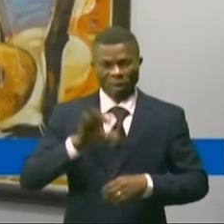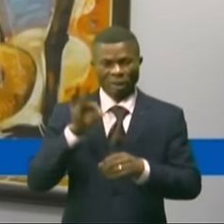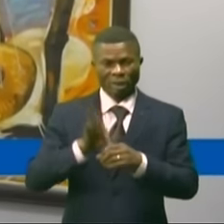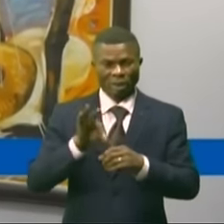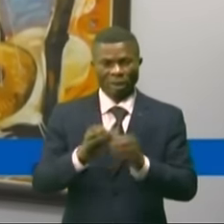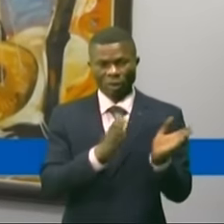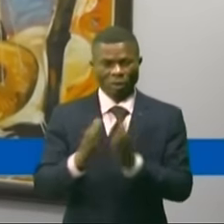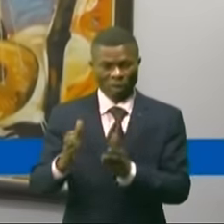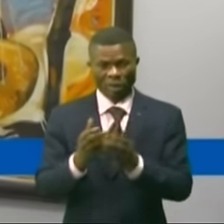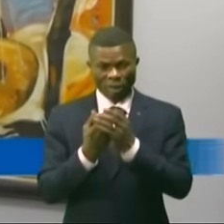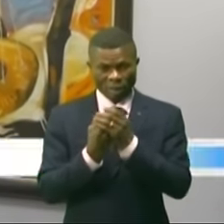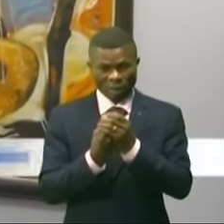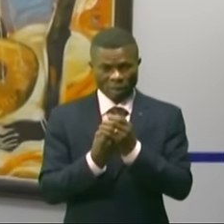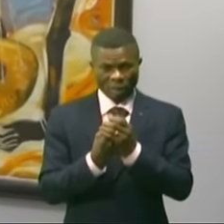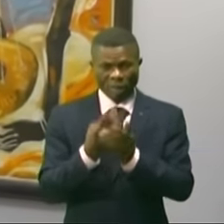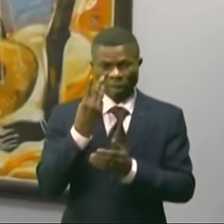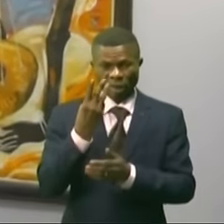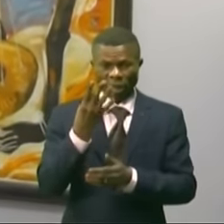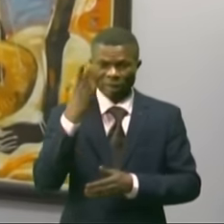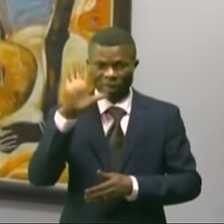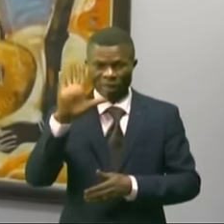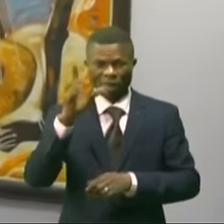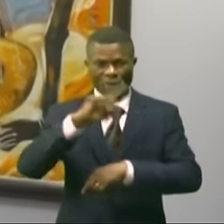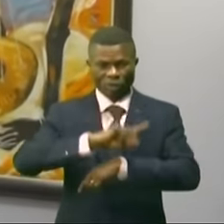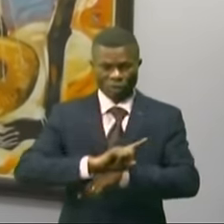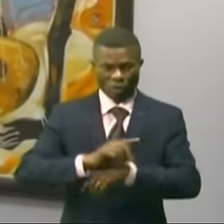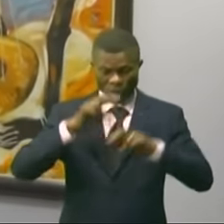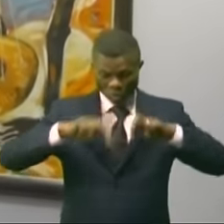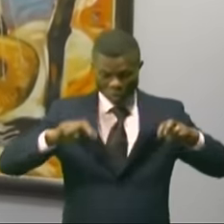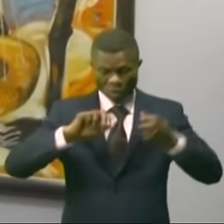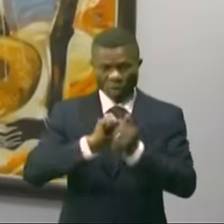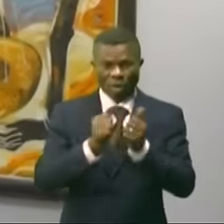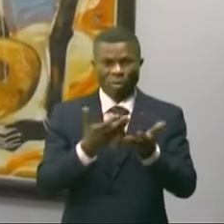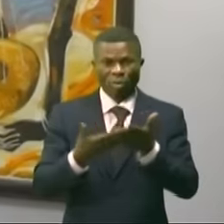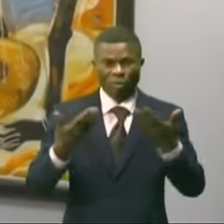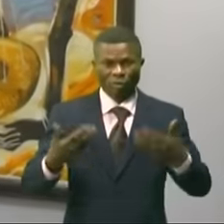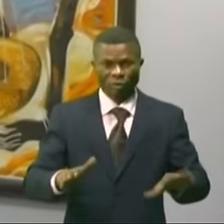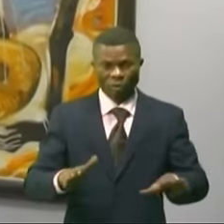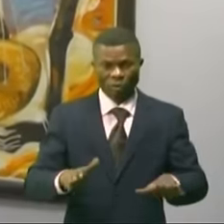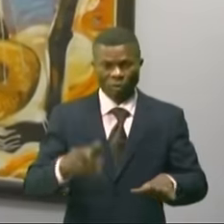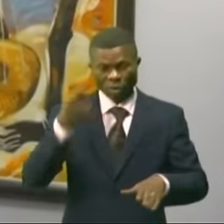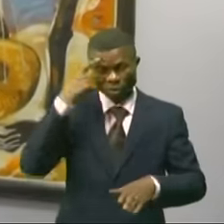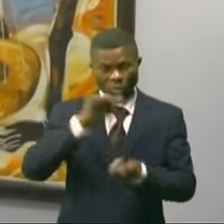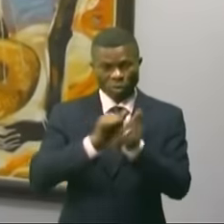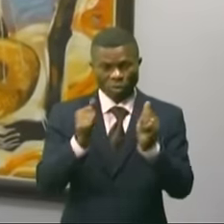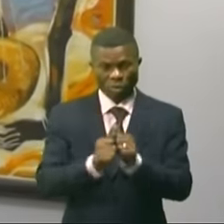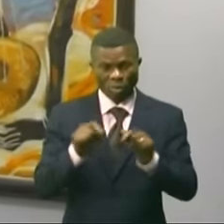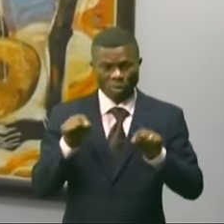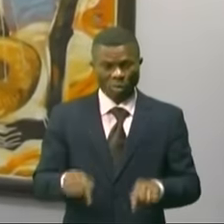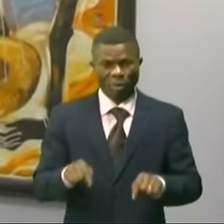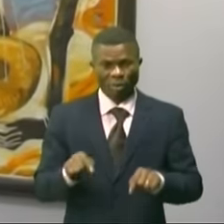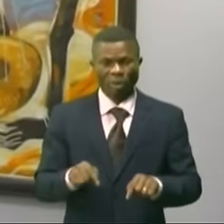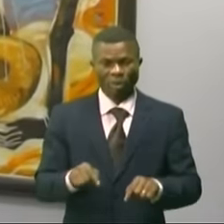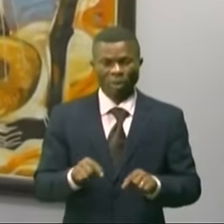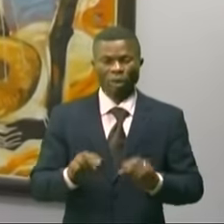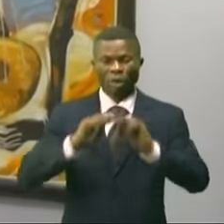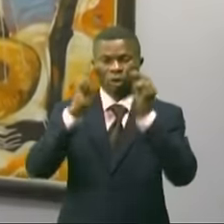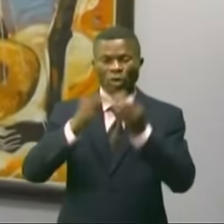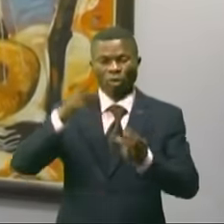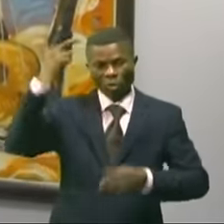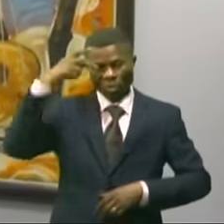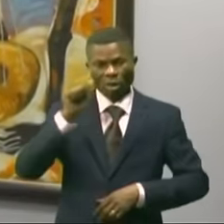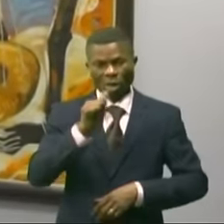prévues d'ici 4 ou 5 jours après avoir examiné la situation par rapport aux enjeux de l' la plateforme électorale